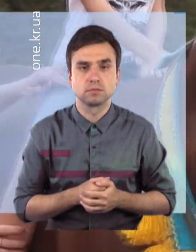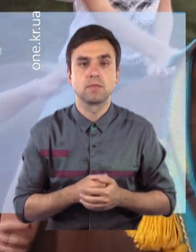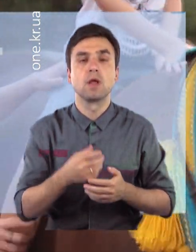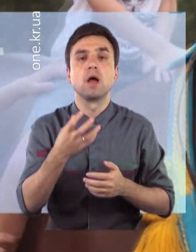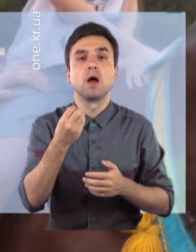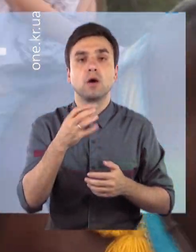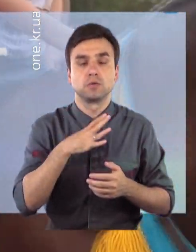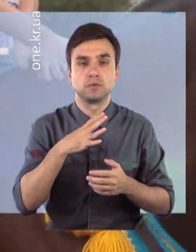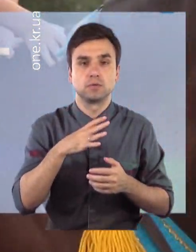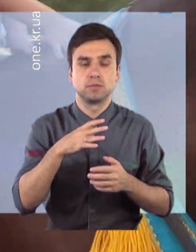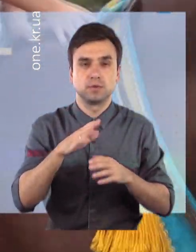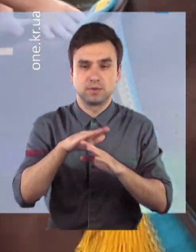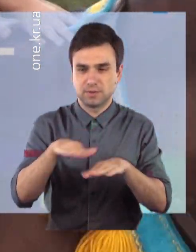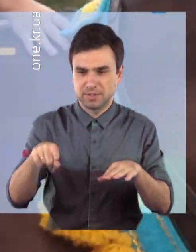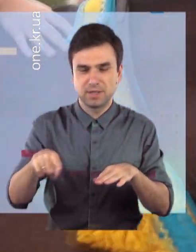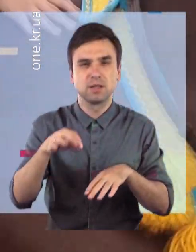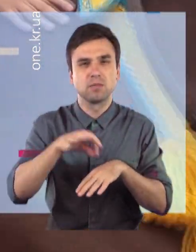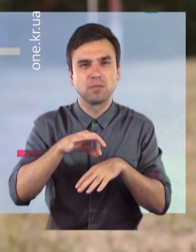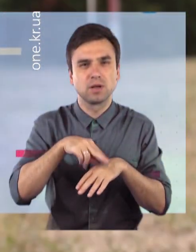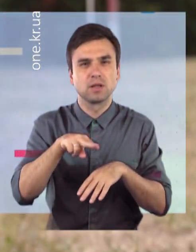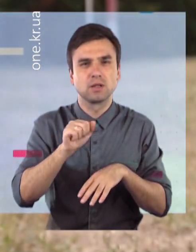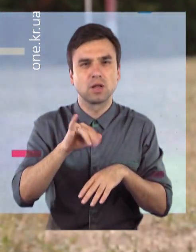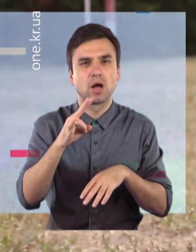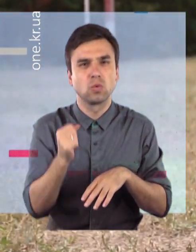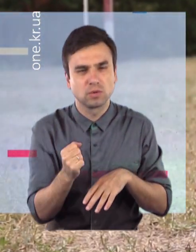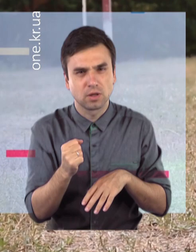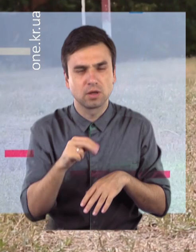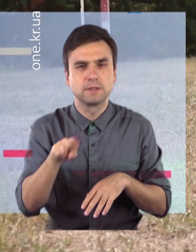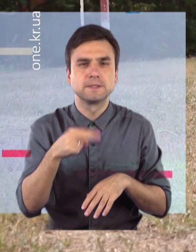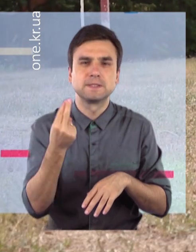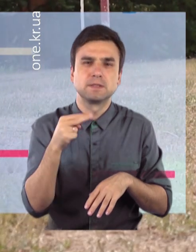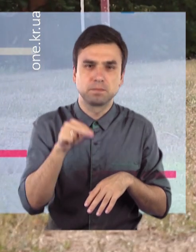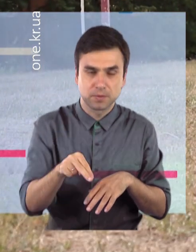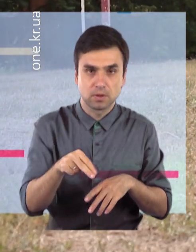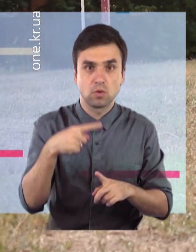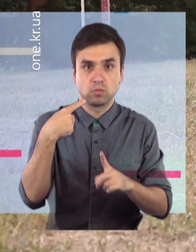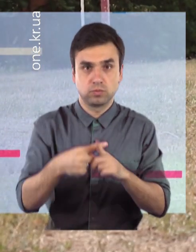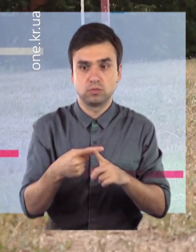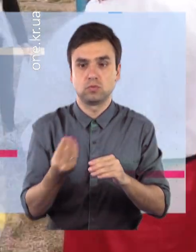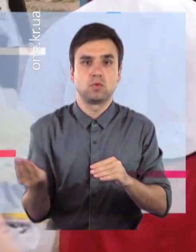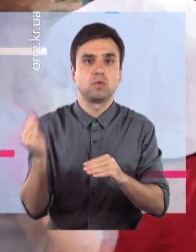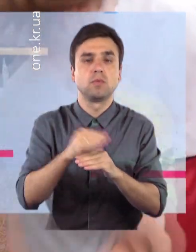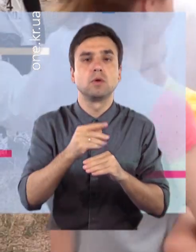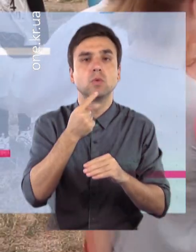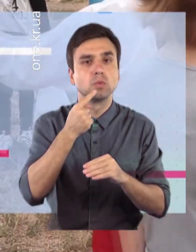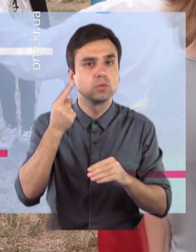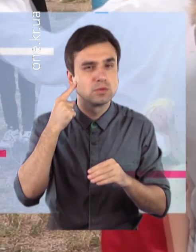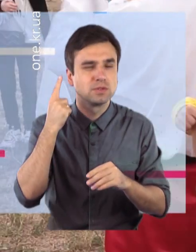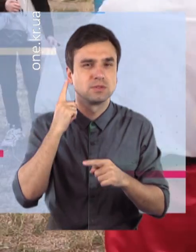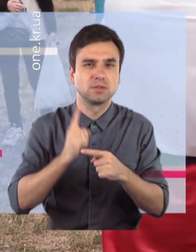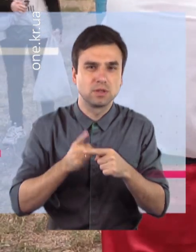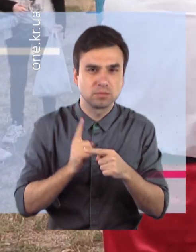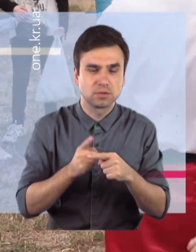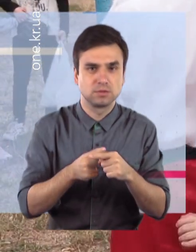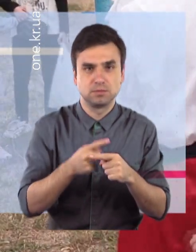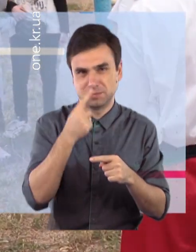ДЦП вперше приєдналися і слабочуючі дітки. Загалом на занятті цього разу зібралась рекордна кількість дітей. Серед них третя частина